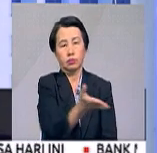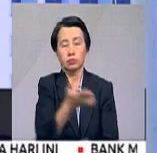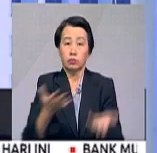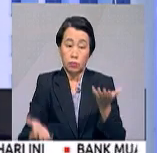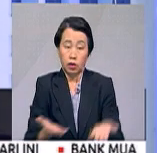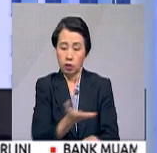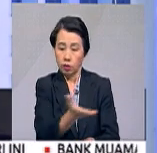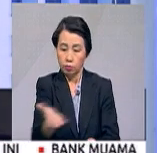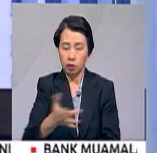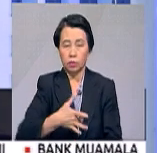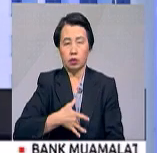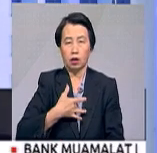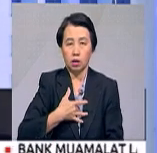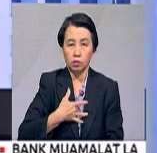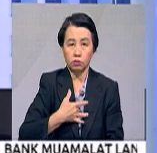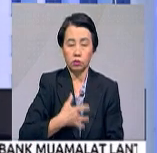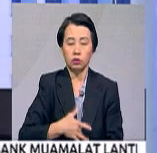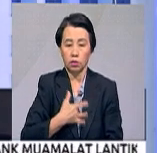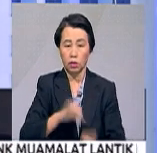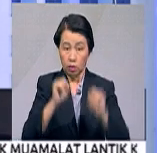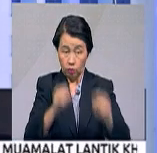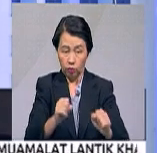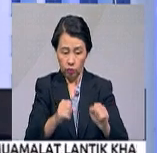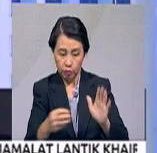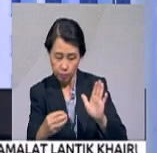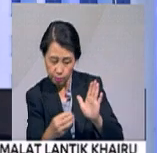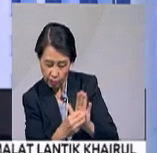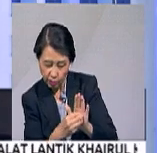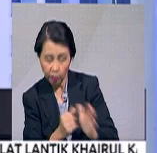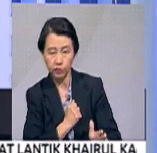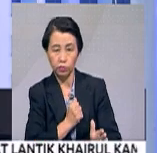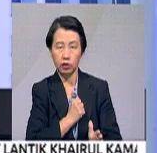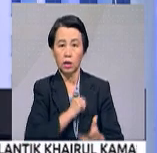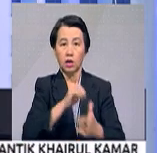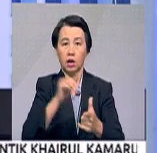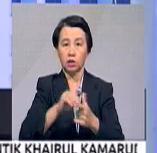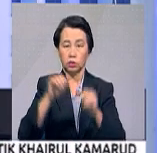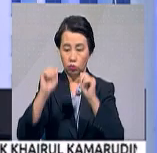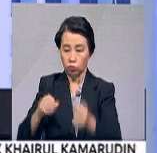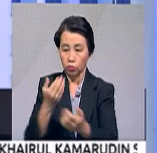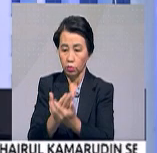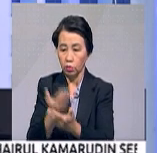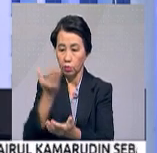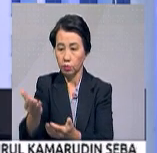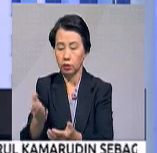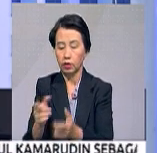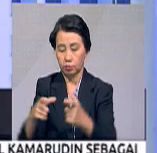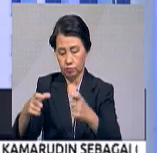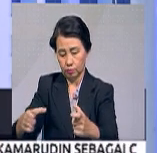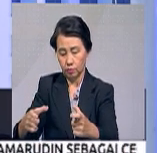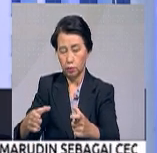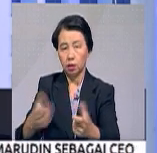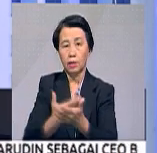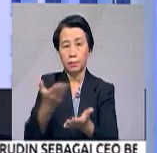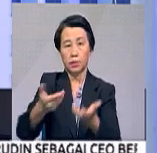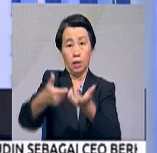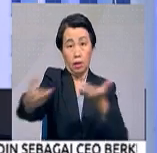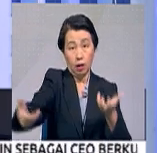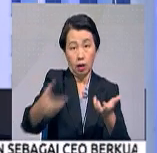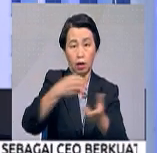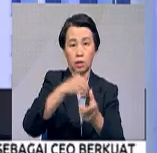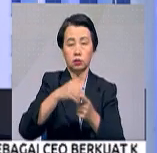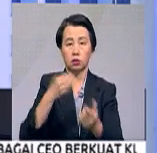Mungkin mereka rasa mereka boleh memasangnya sendiri, dia boleh beli decoder tu secara berasingan ataupun dia boleh